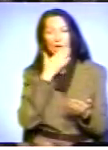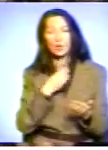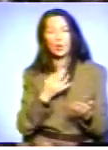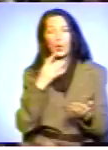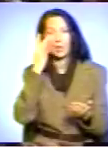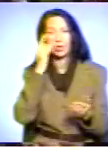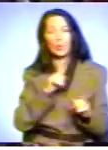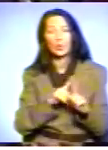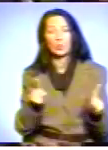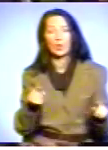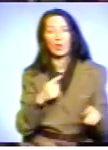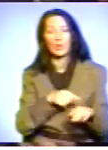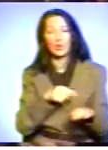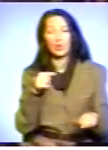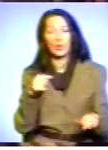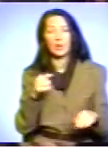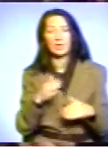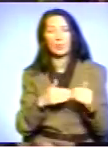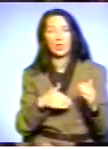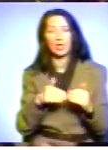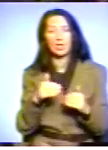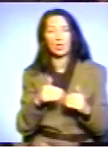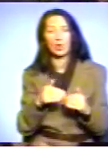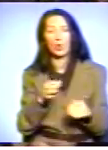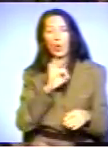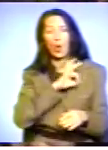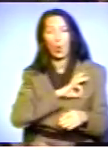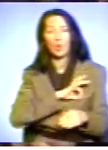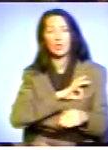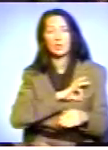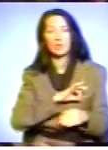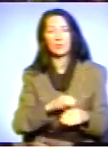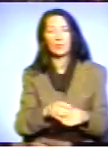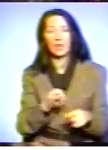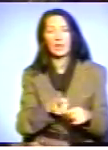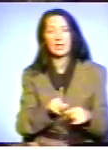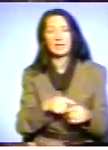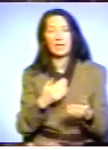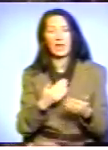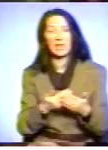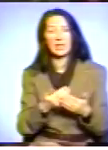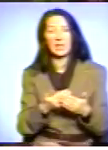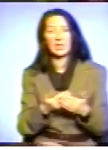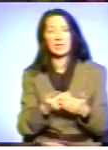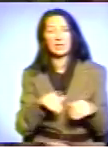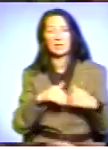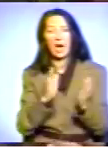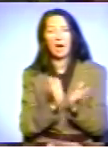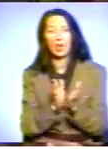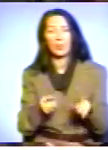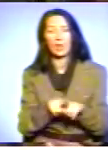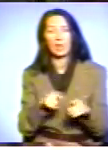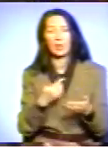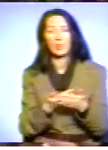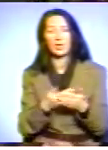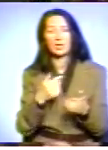особливо відчувається їх практична користь. Це десь загалом так більше